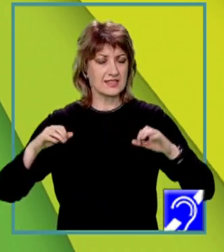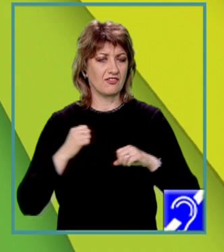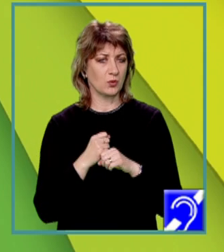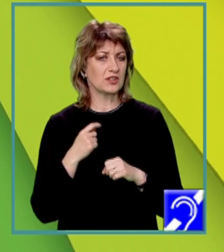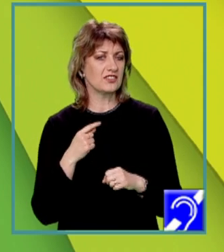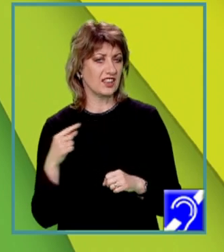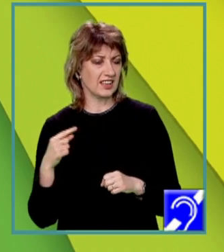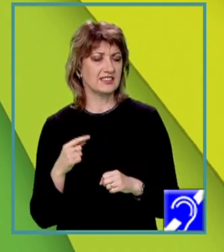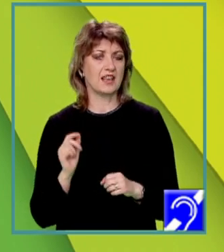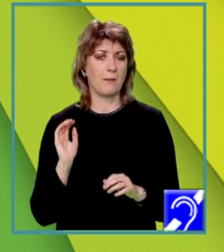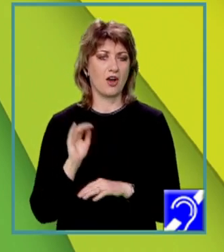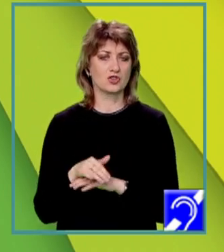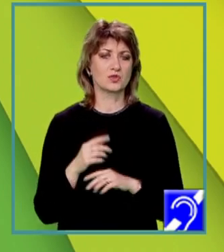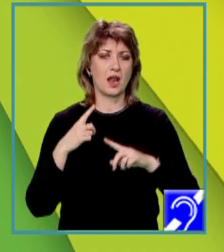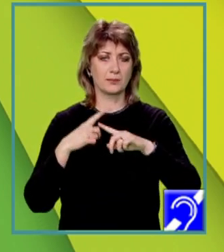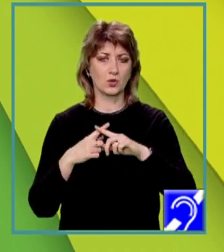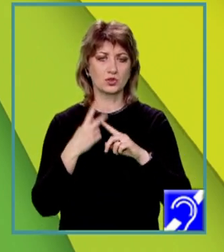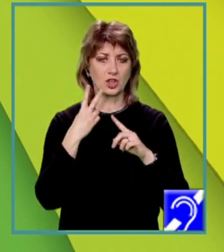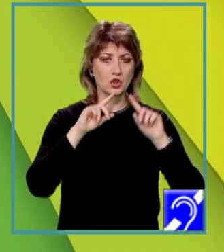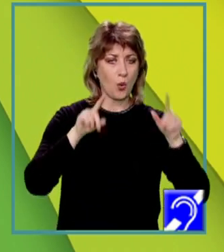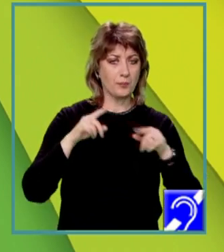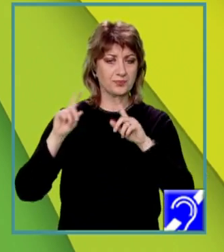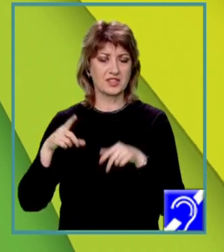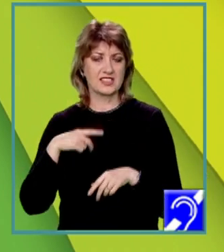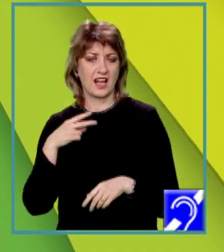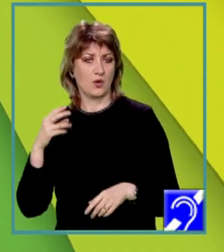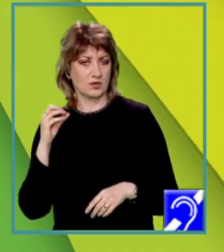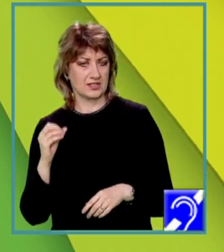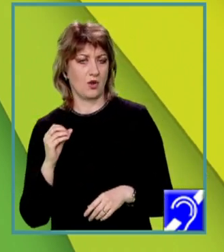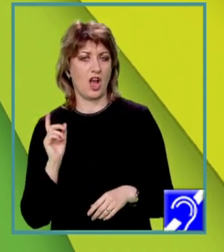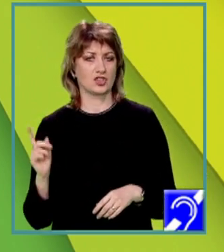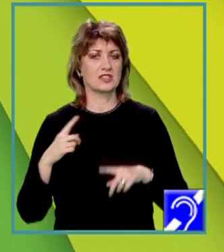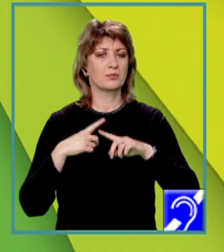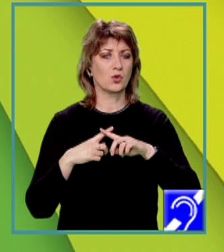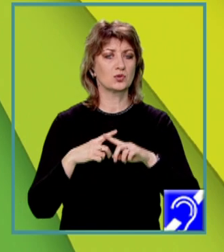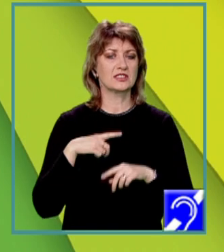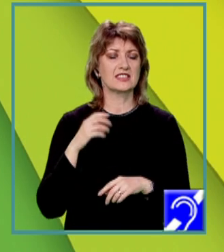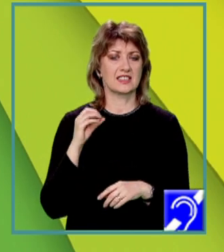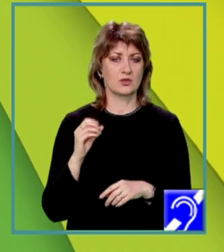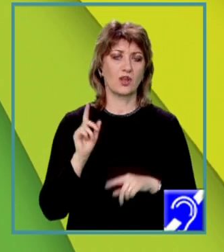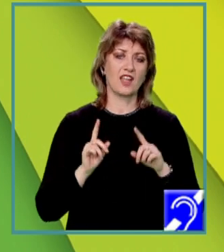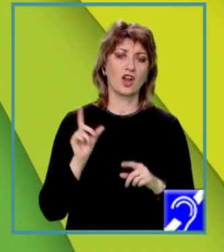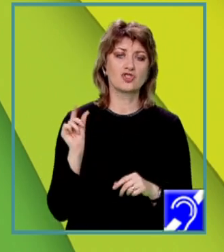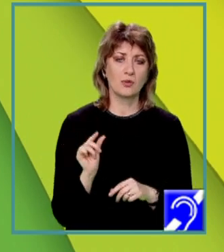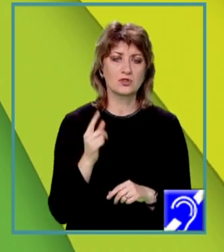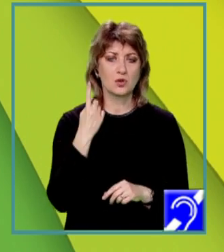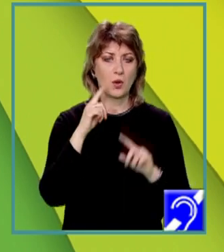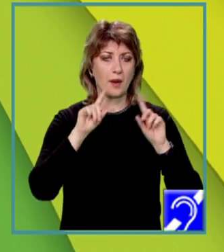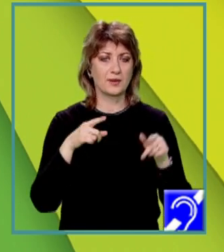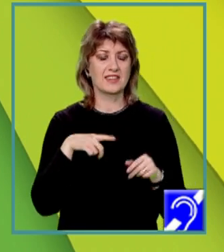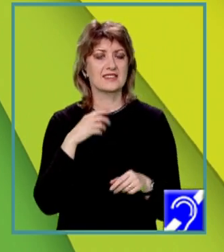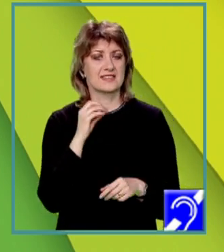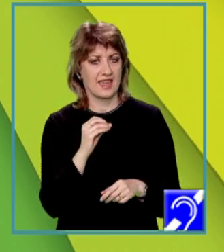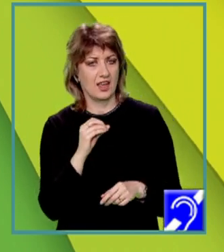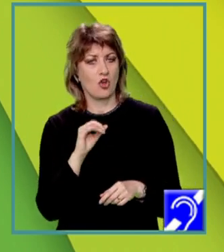și am ajuns la un produs de două paranteze care este zero Evident ca acest produs este zero dacă cel puțin una din paranteze este